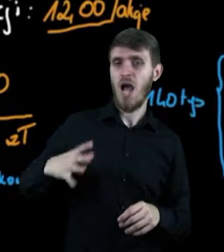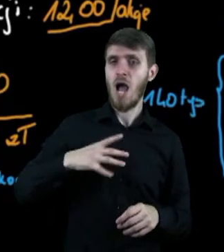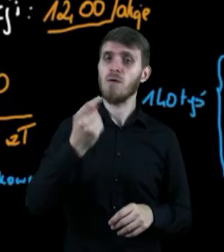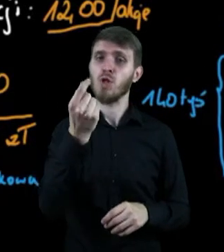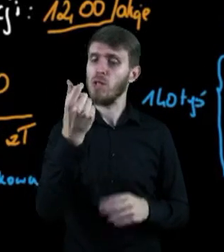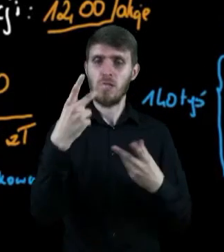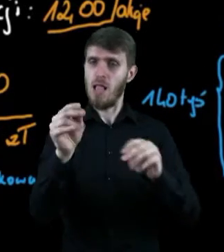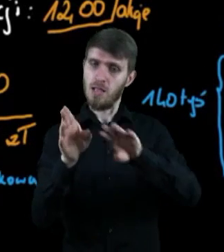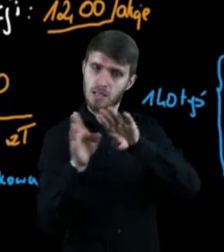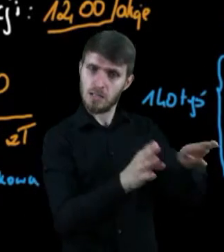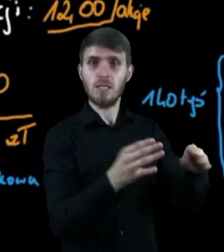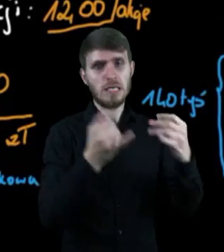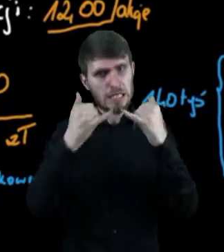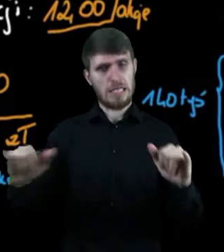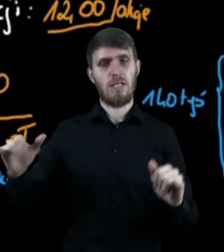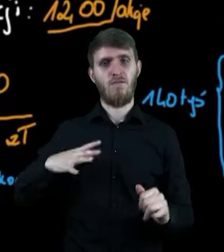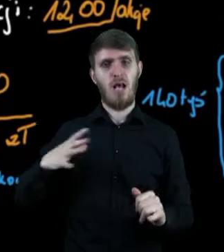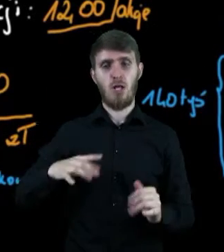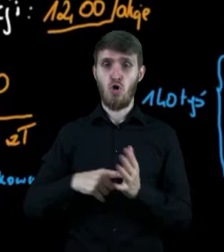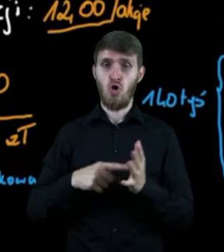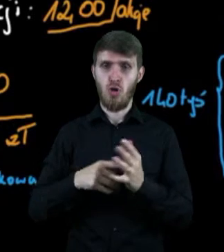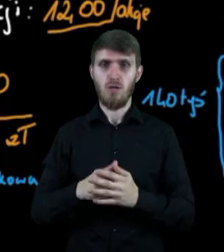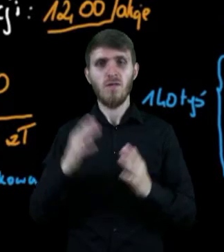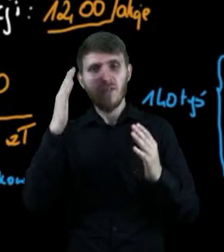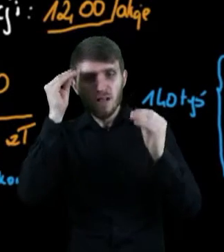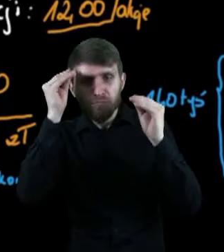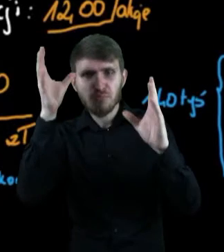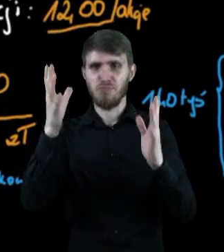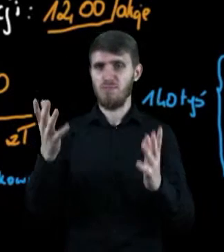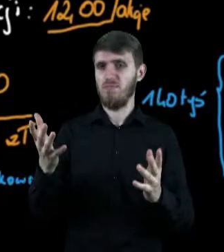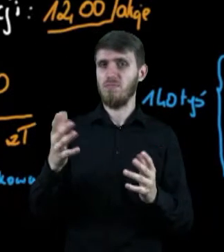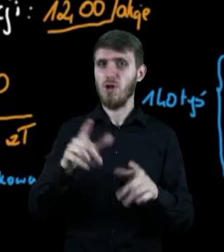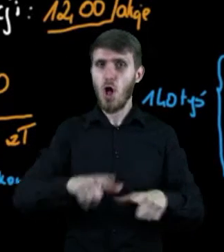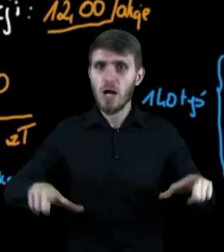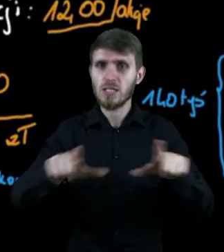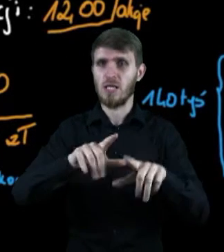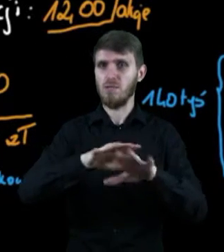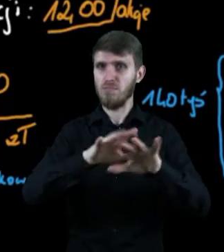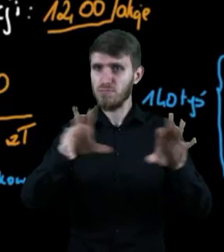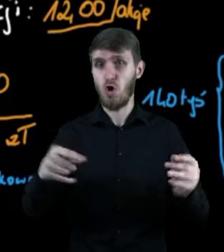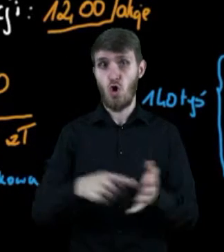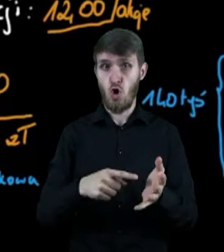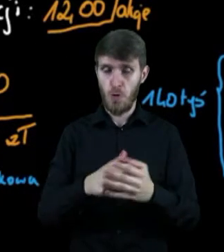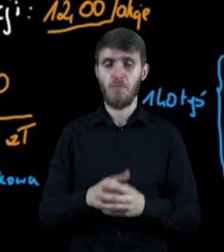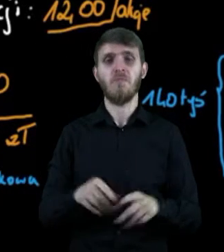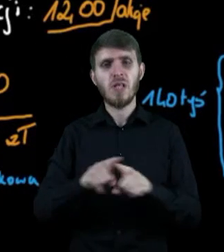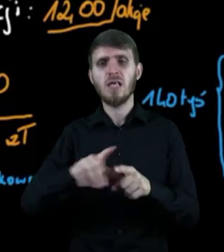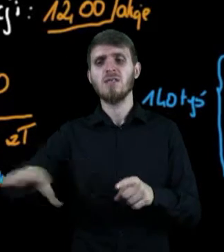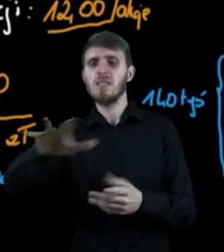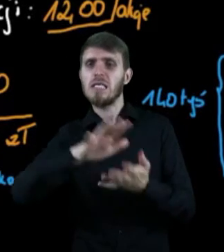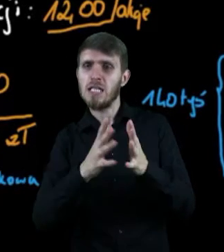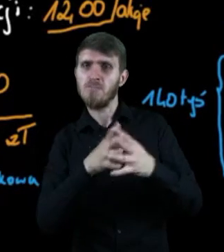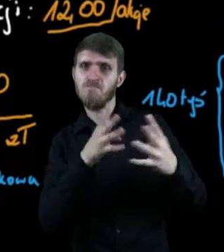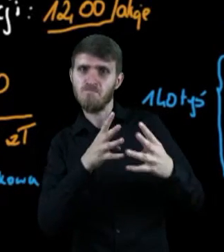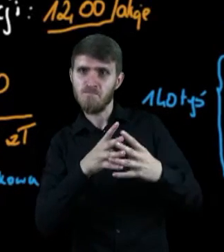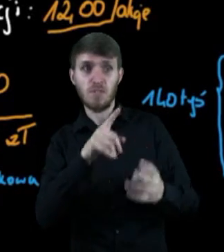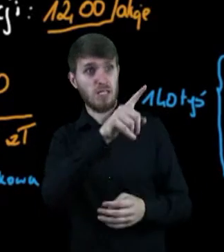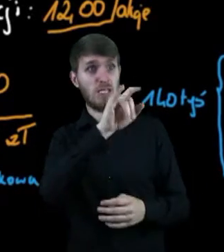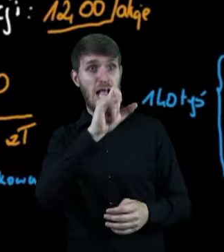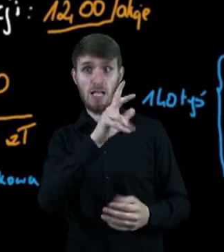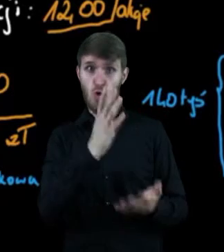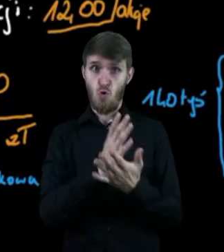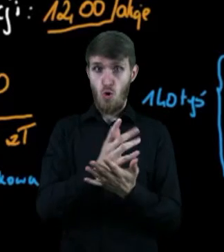140 tysięcy, tak samo jak w przypadku sklepu Michała, zostaje nam 85 tysięcy jako wartości niematerialne. Znowu więc szerokie